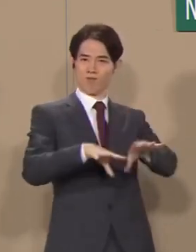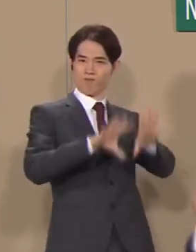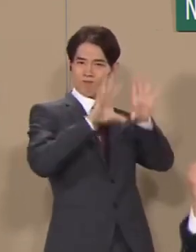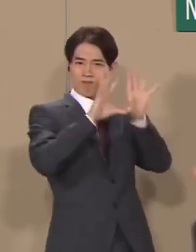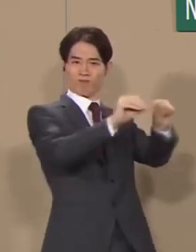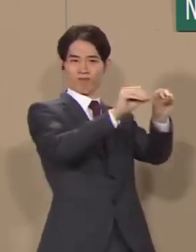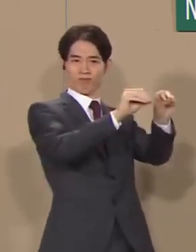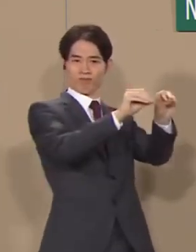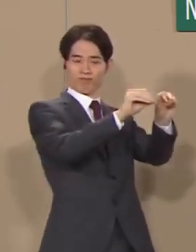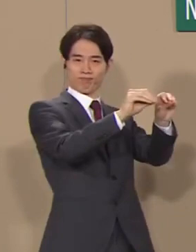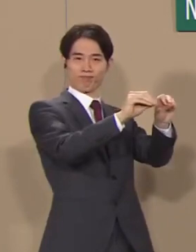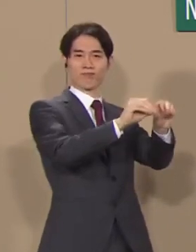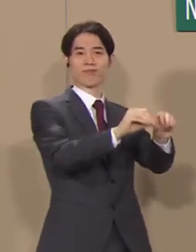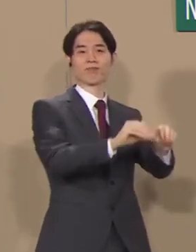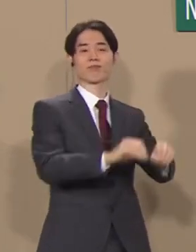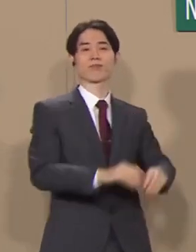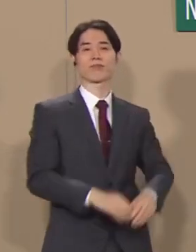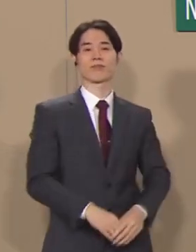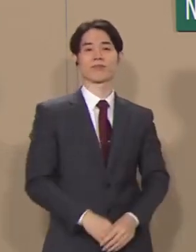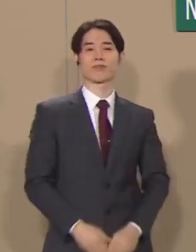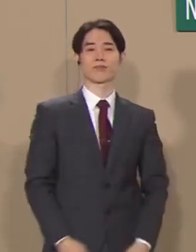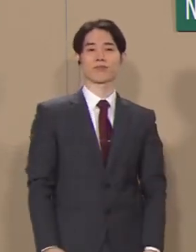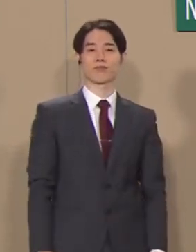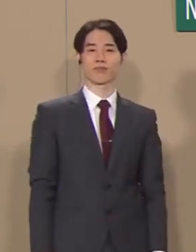大ぺっこわー